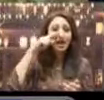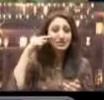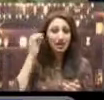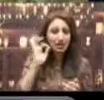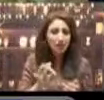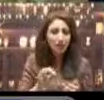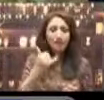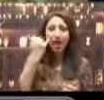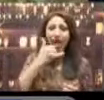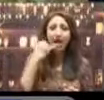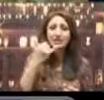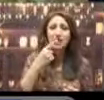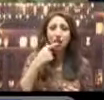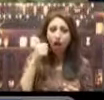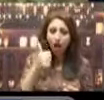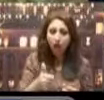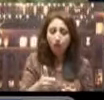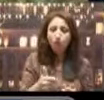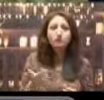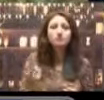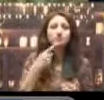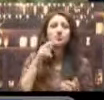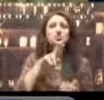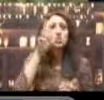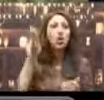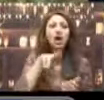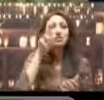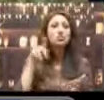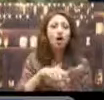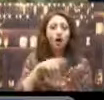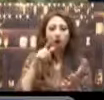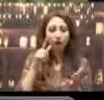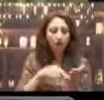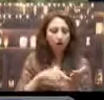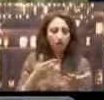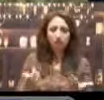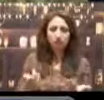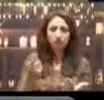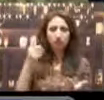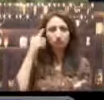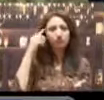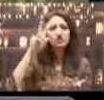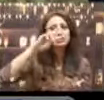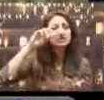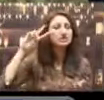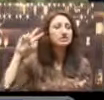هل العسل ده طعمه حلو. يعني بيتكلم عن واحد قاعد مثلا بيفطر يعني زي قعدتنا كده، وبدا يسرح